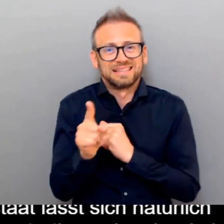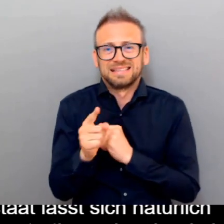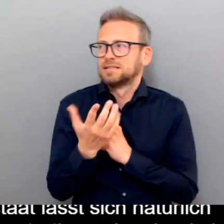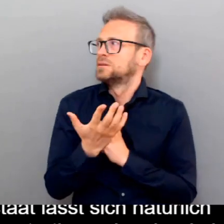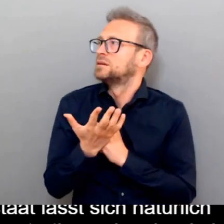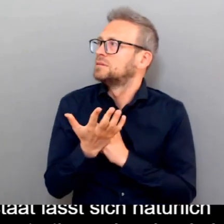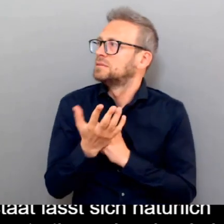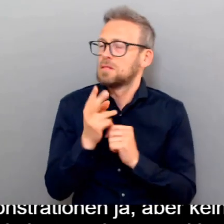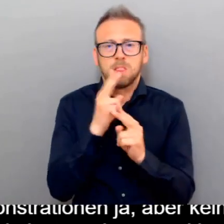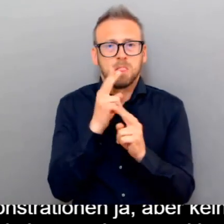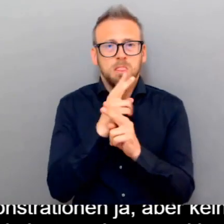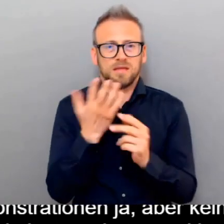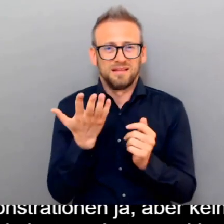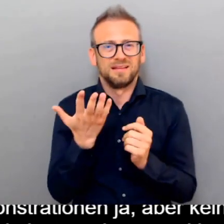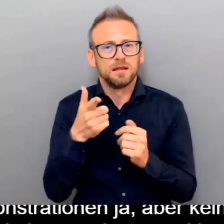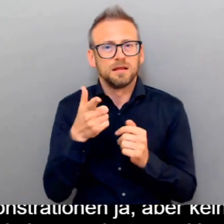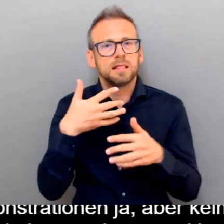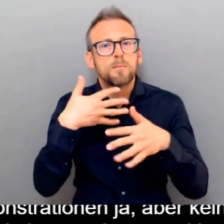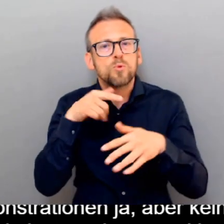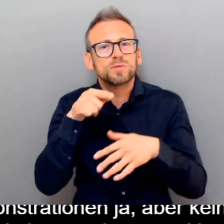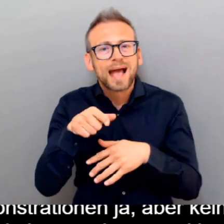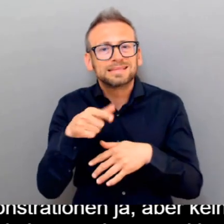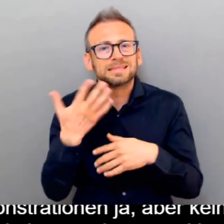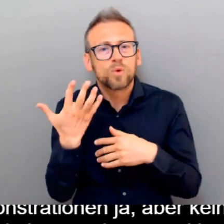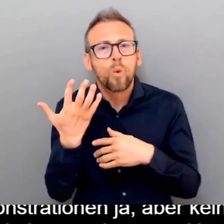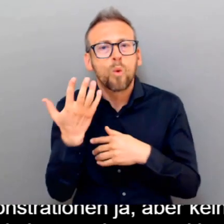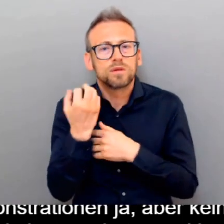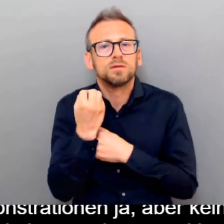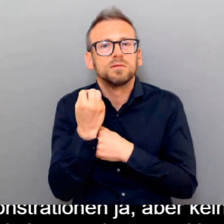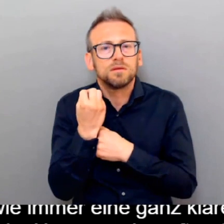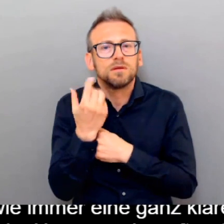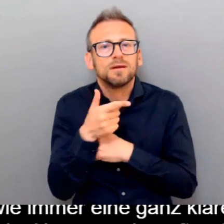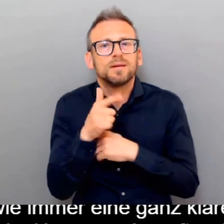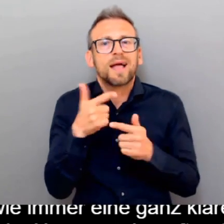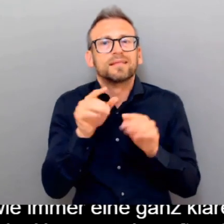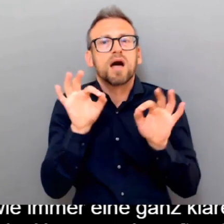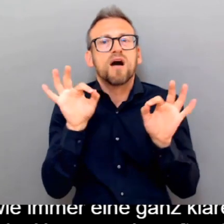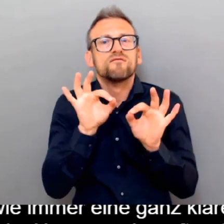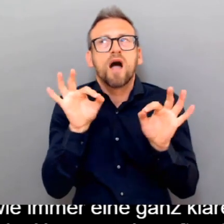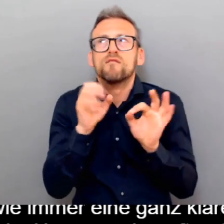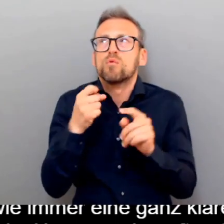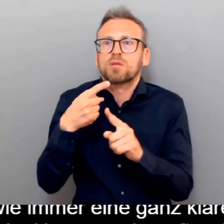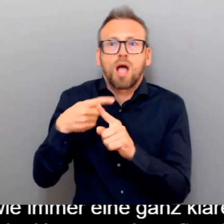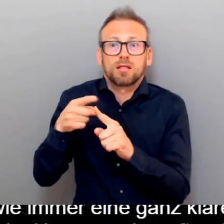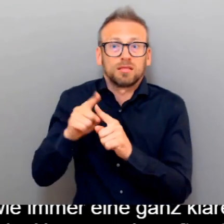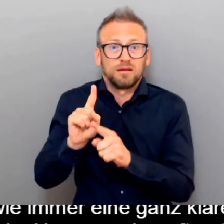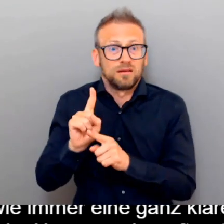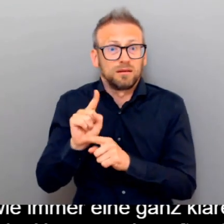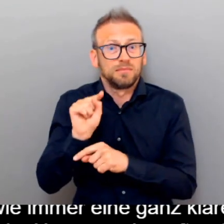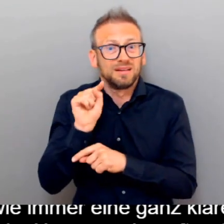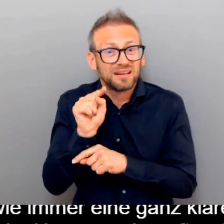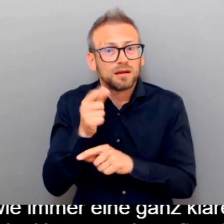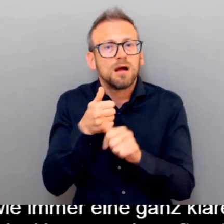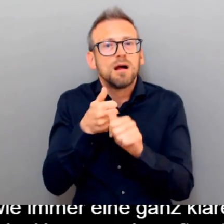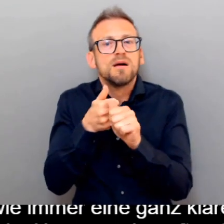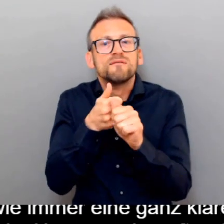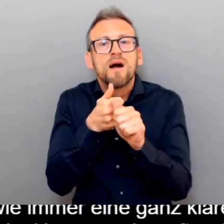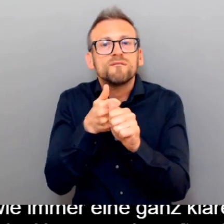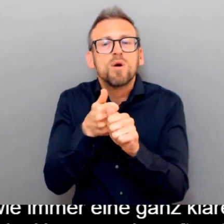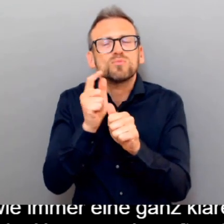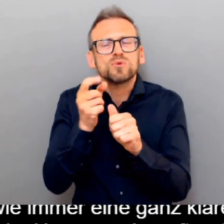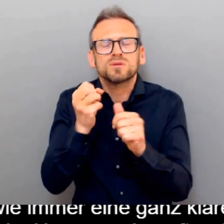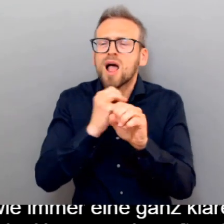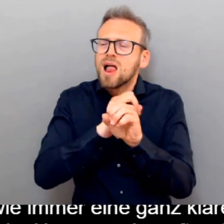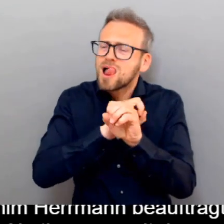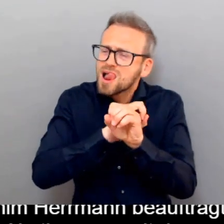entwickeln, wie es eben möglich ist, auf der einen Seite Versammlungen vernünftig durchzuführen, auf der anderen Seite aber nicht dabei, Menschen